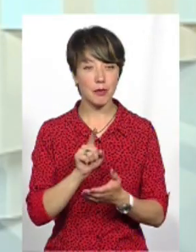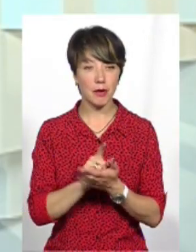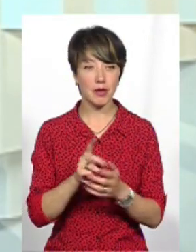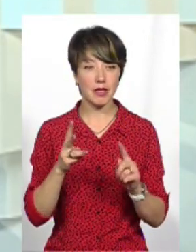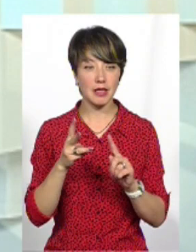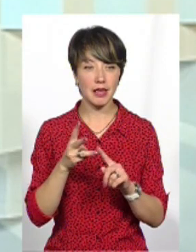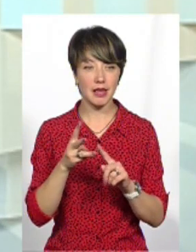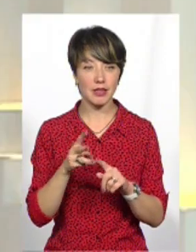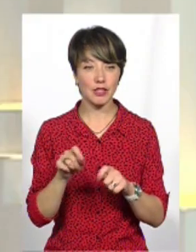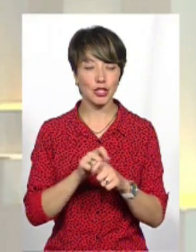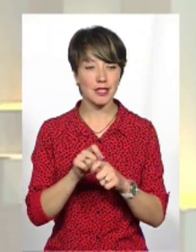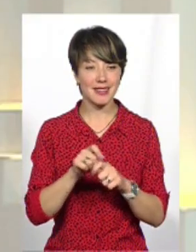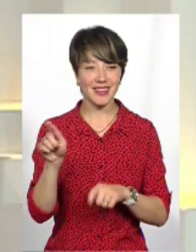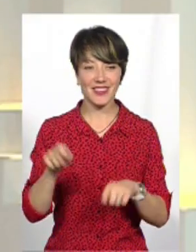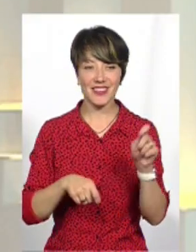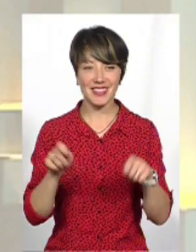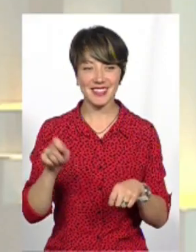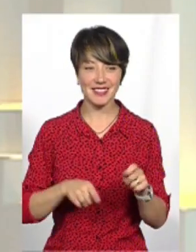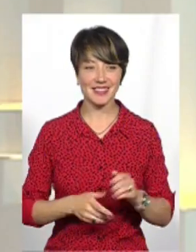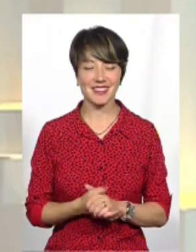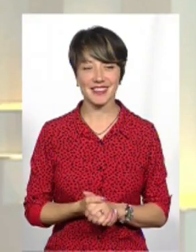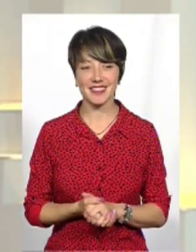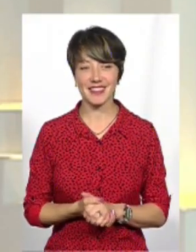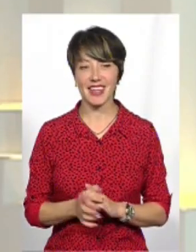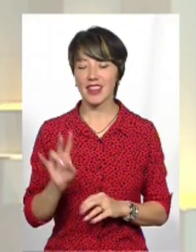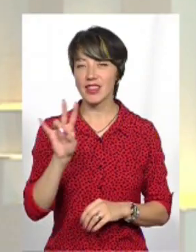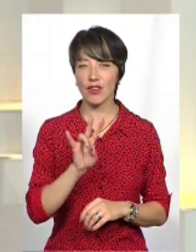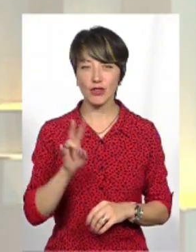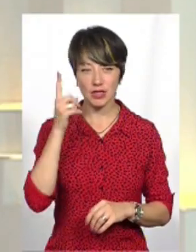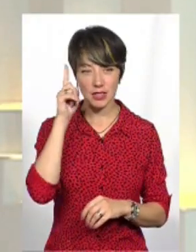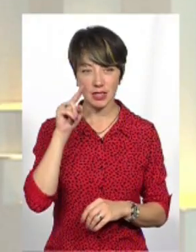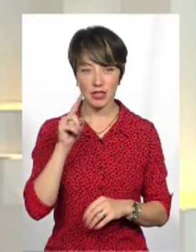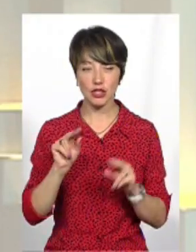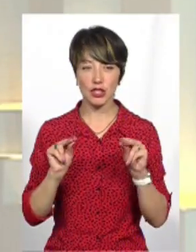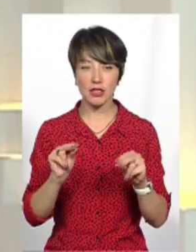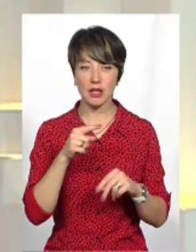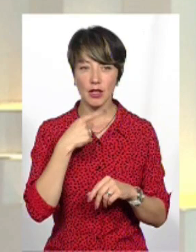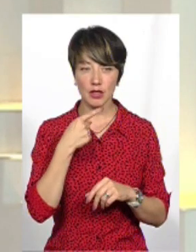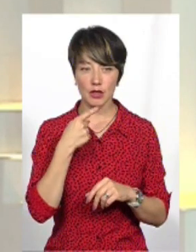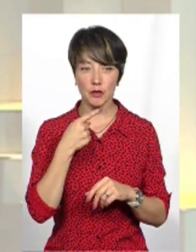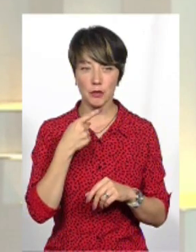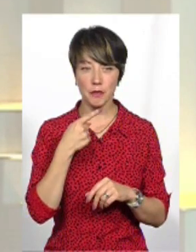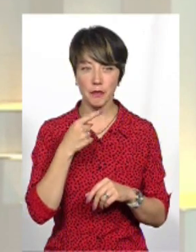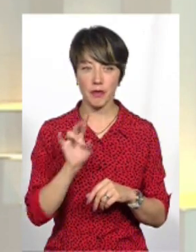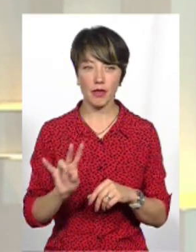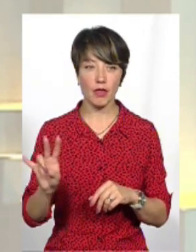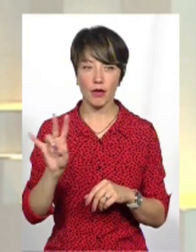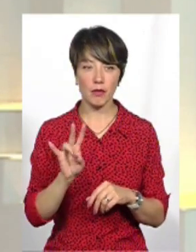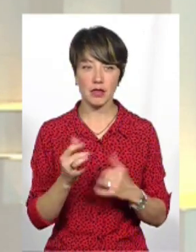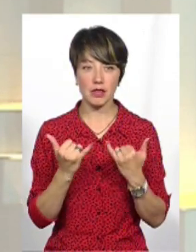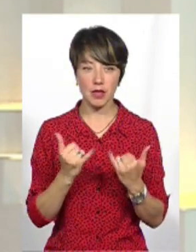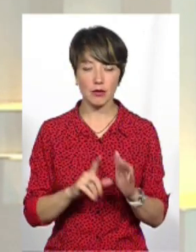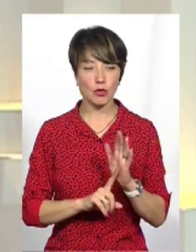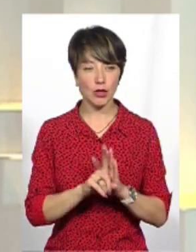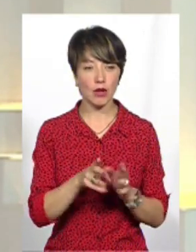бути третій чесник-фест. Да? Ну, чесно, не знаю. В Новоушці, ви знаєте, я тільки чесно говорю, бо я ж так в Новоушці не бував, це зараз